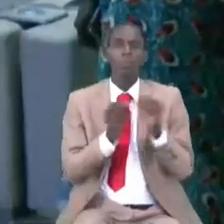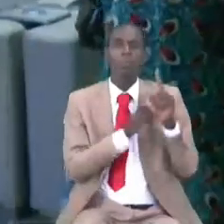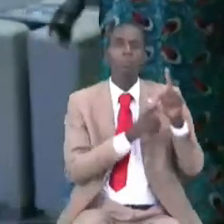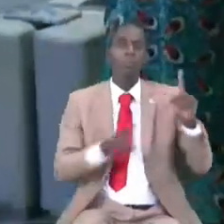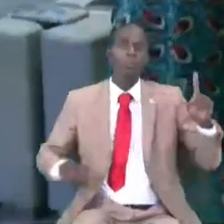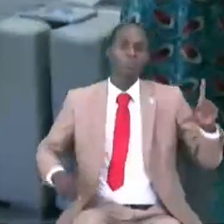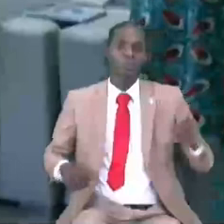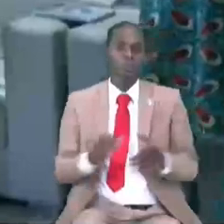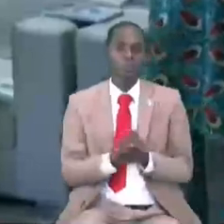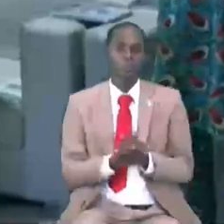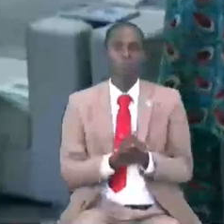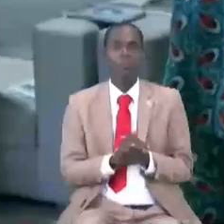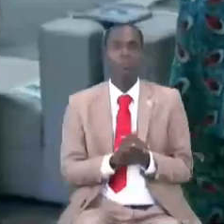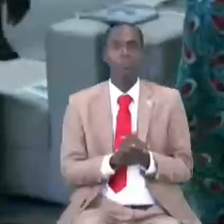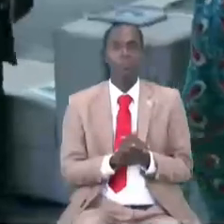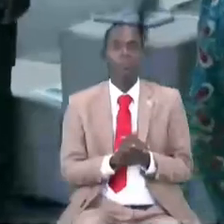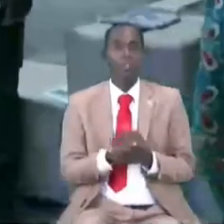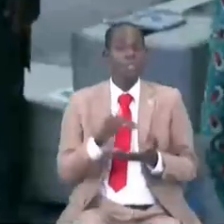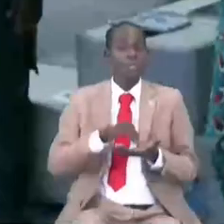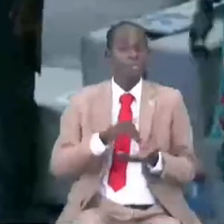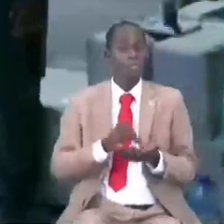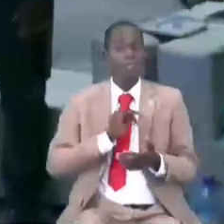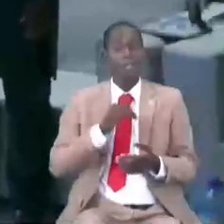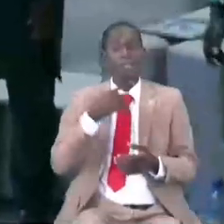Une fois encore, je dis gloire à Dieu.